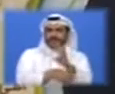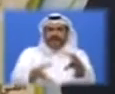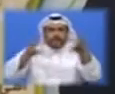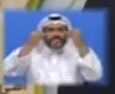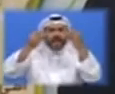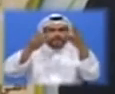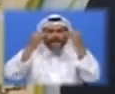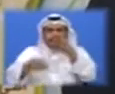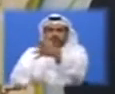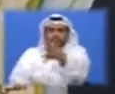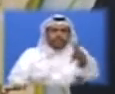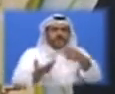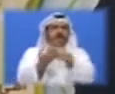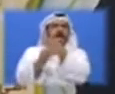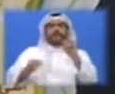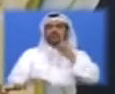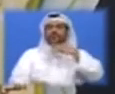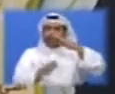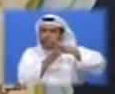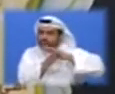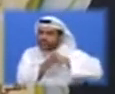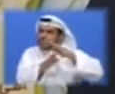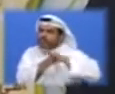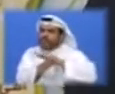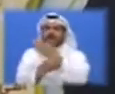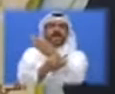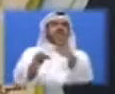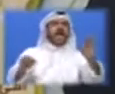الاجتماعية لتعزيز فضيلة بر الوالدين